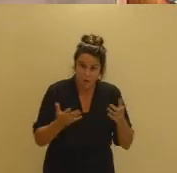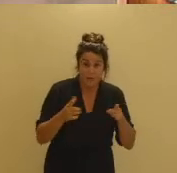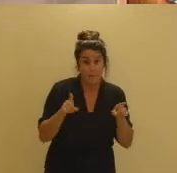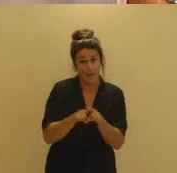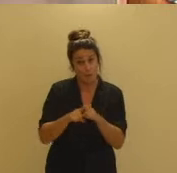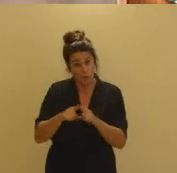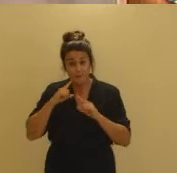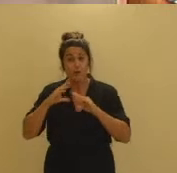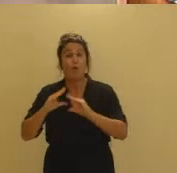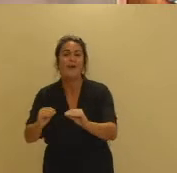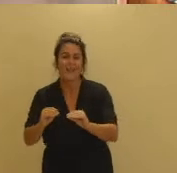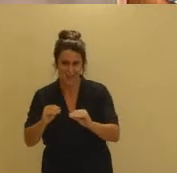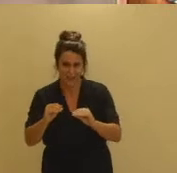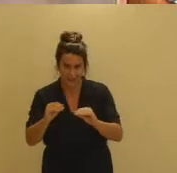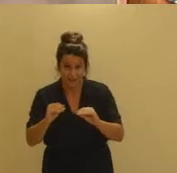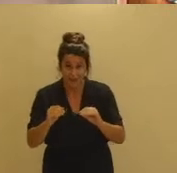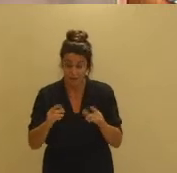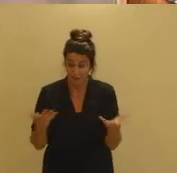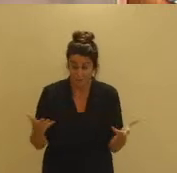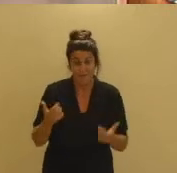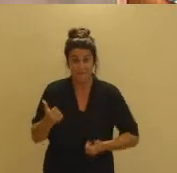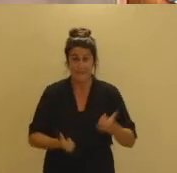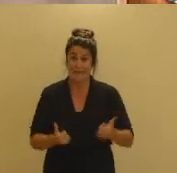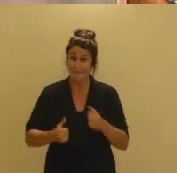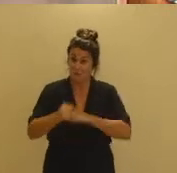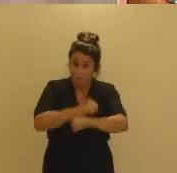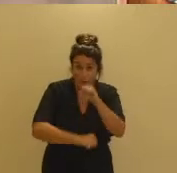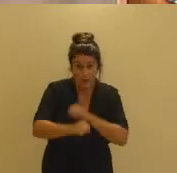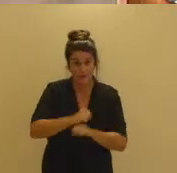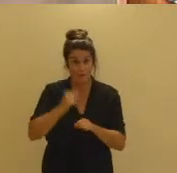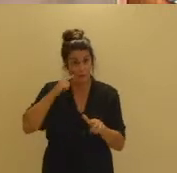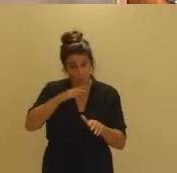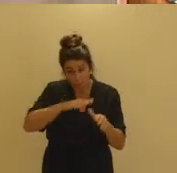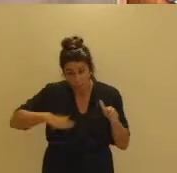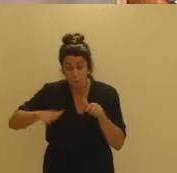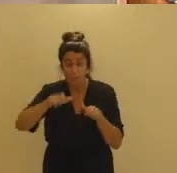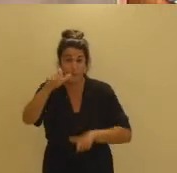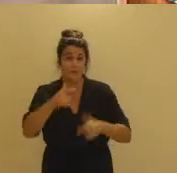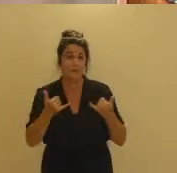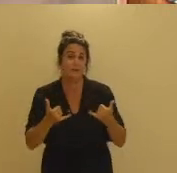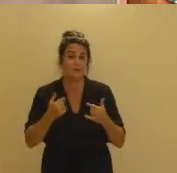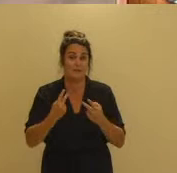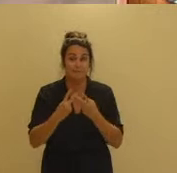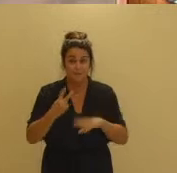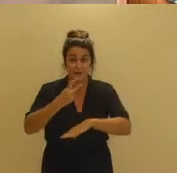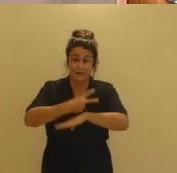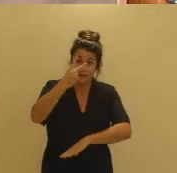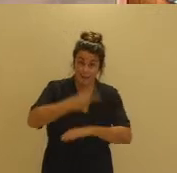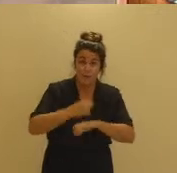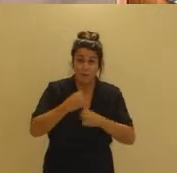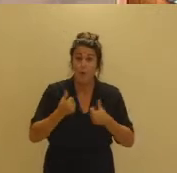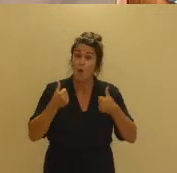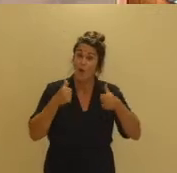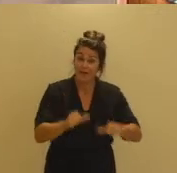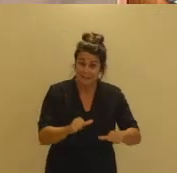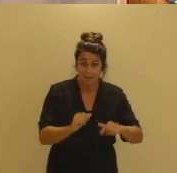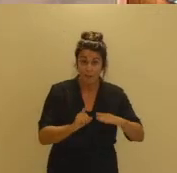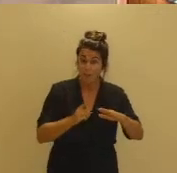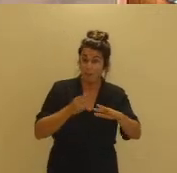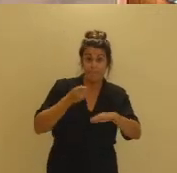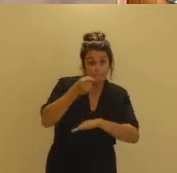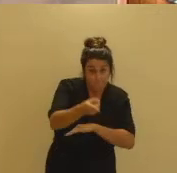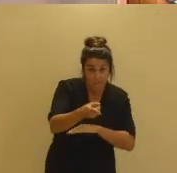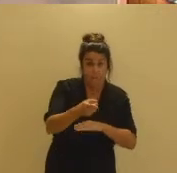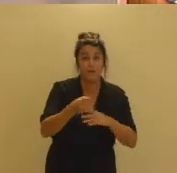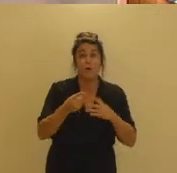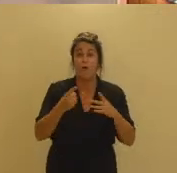façon très concrète par ses services organisés pour tous les Andaillais, qu'ils soient résidents permanents, avec beaucoup ou